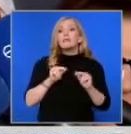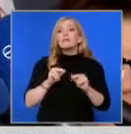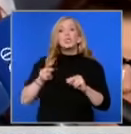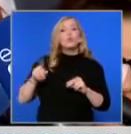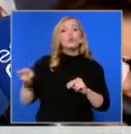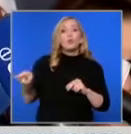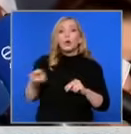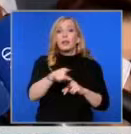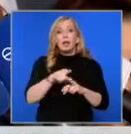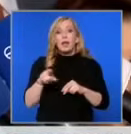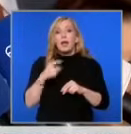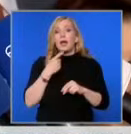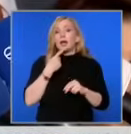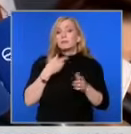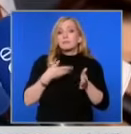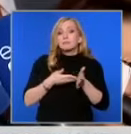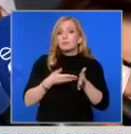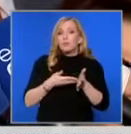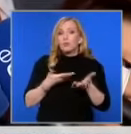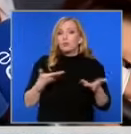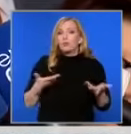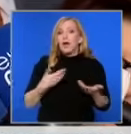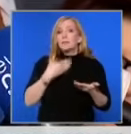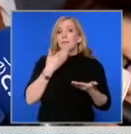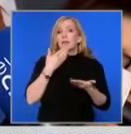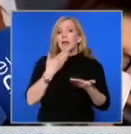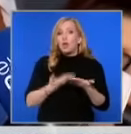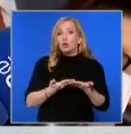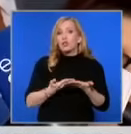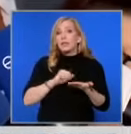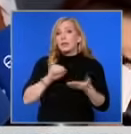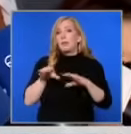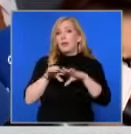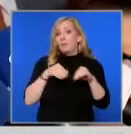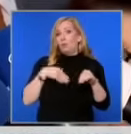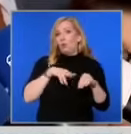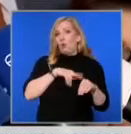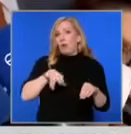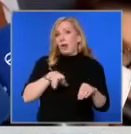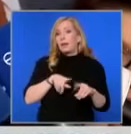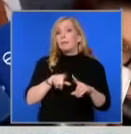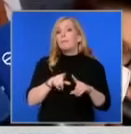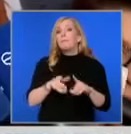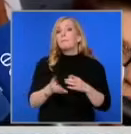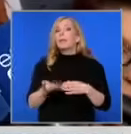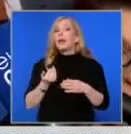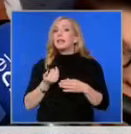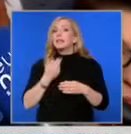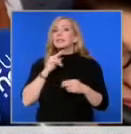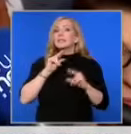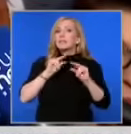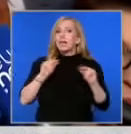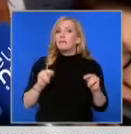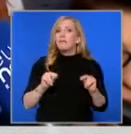другите. И затова аз предлагам и предложих и се прия от колегите, преди рязко да се изказваме, да